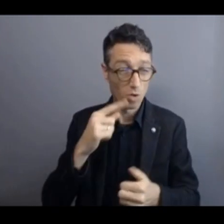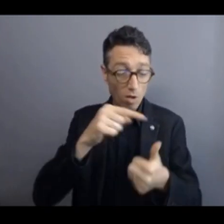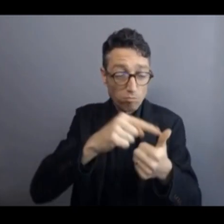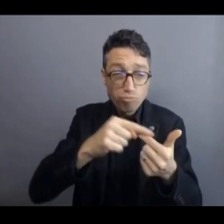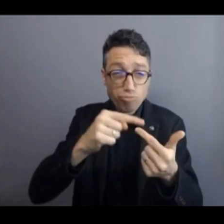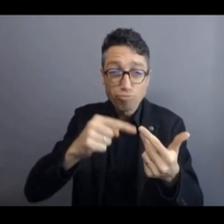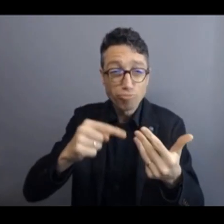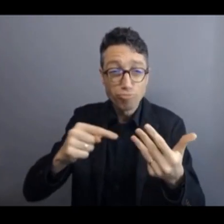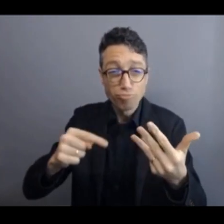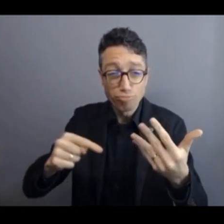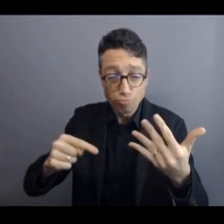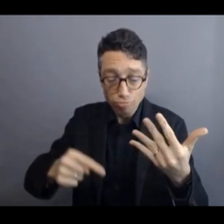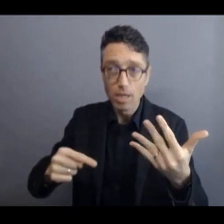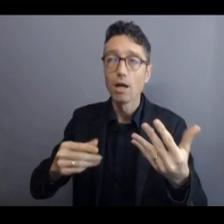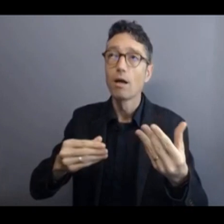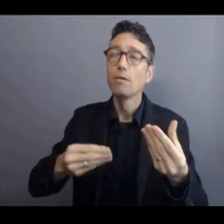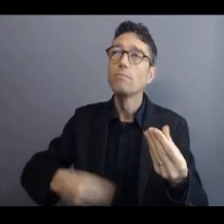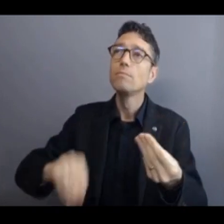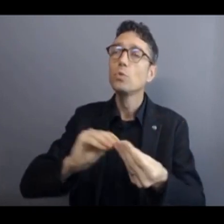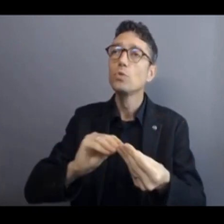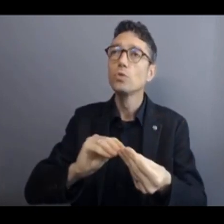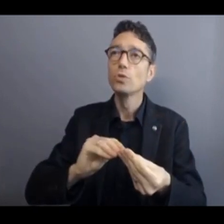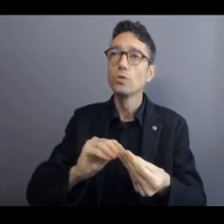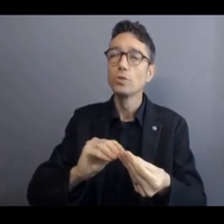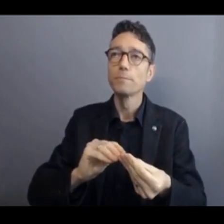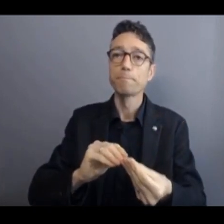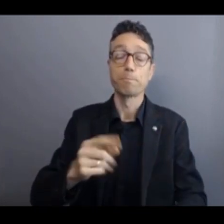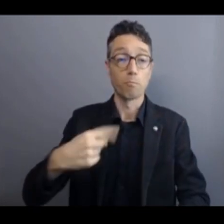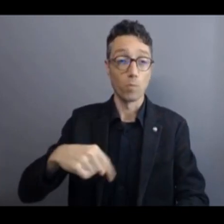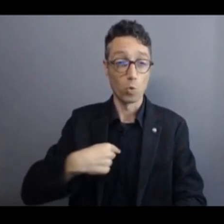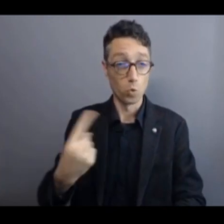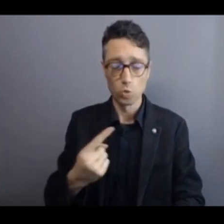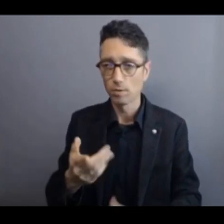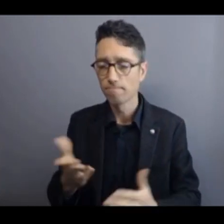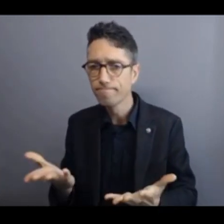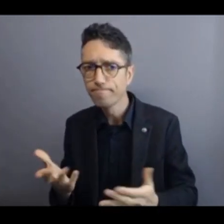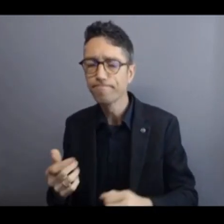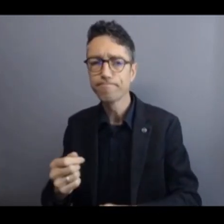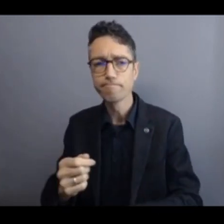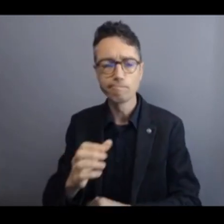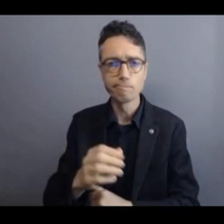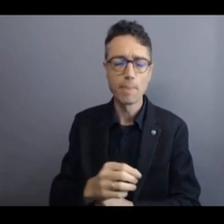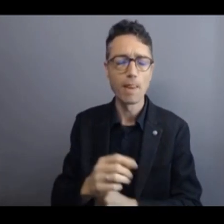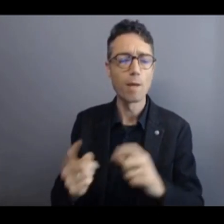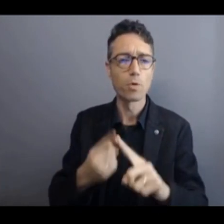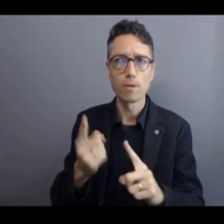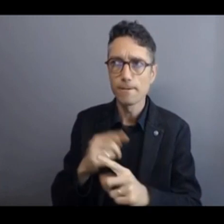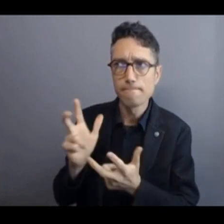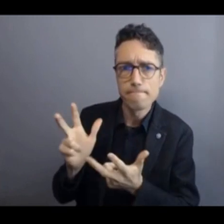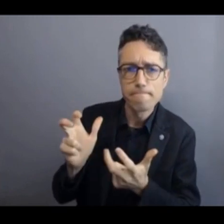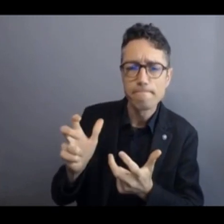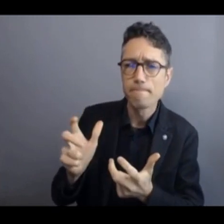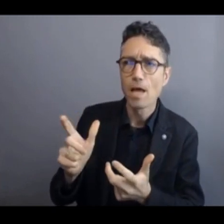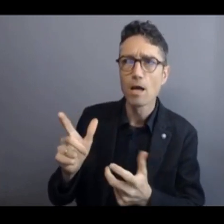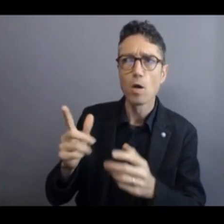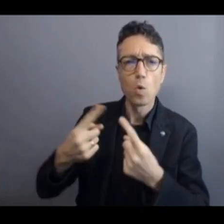a cette notion de concertation, d'écoute active. On participe à beaucoup de comités